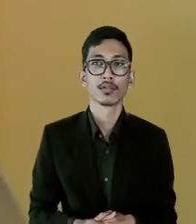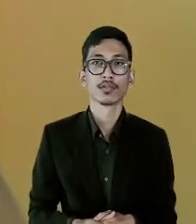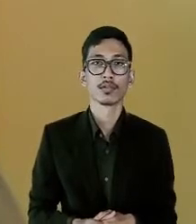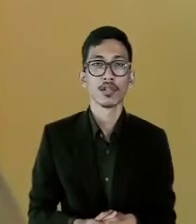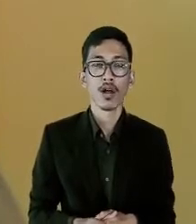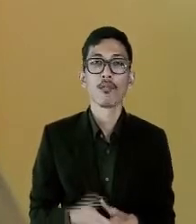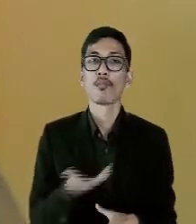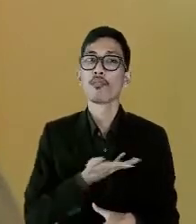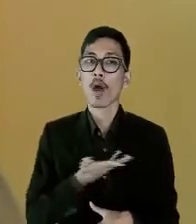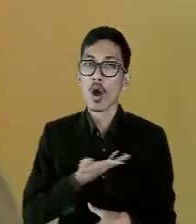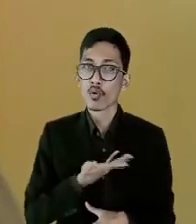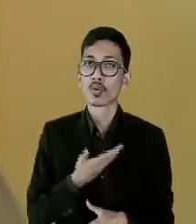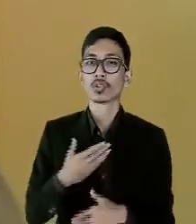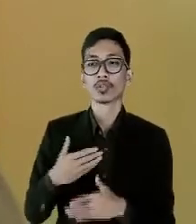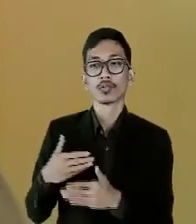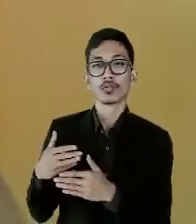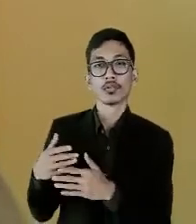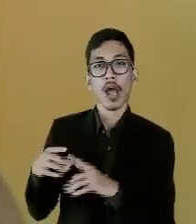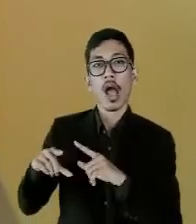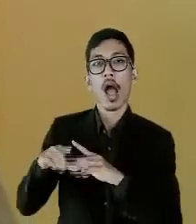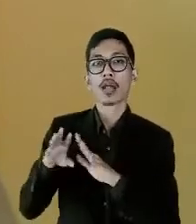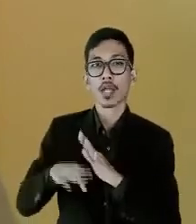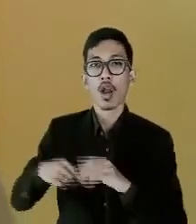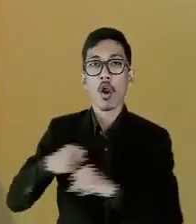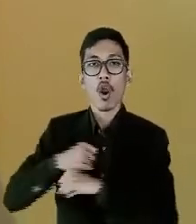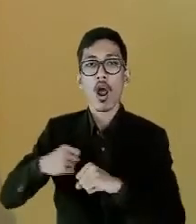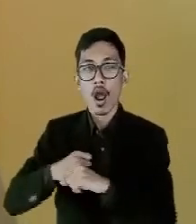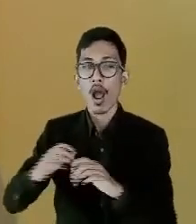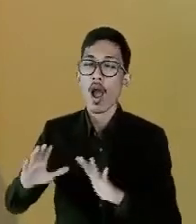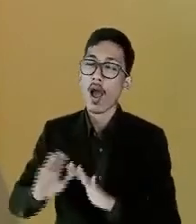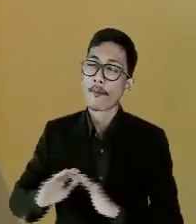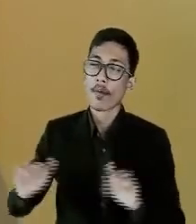yang aman dalam COVID-19.